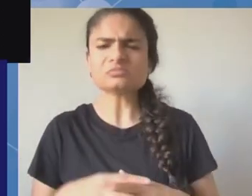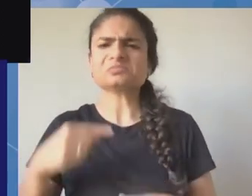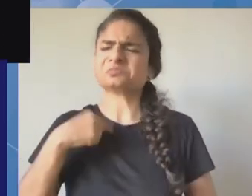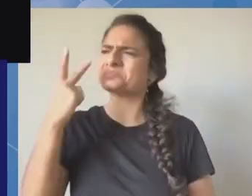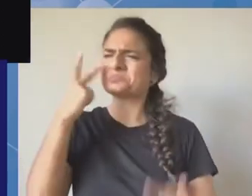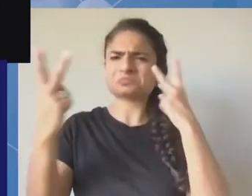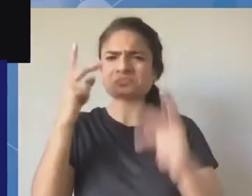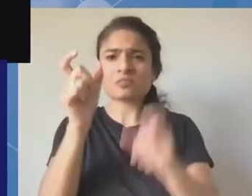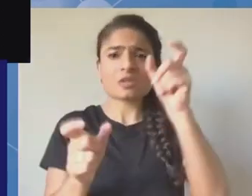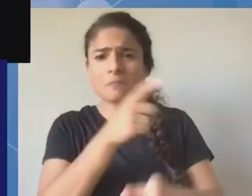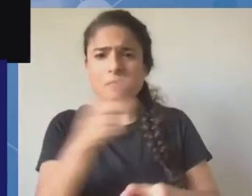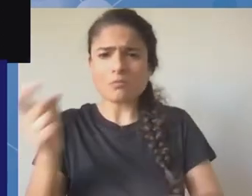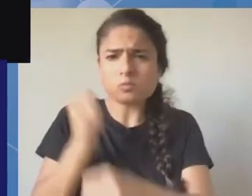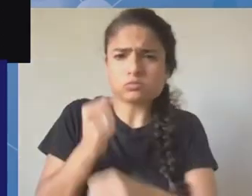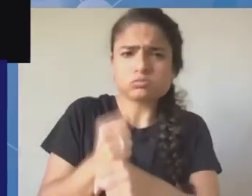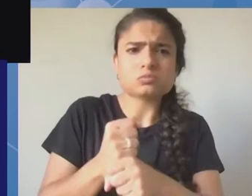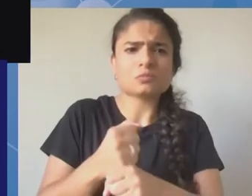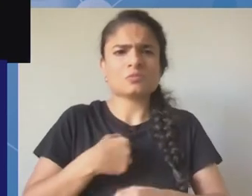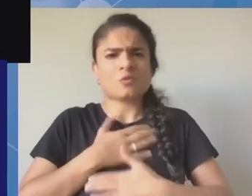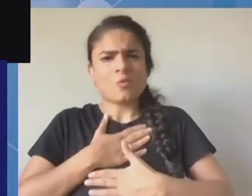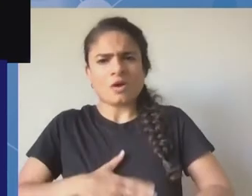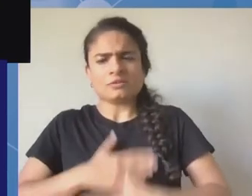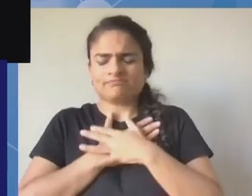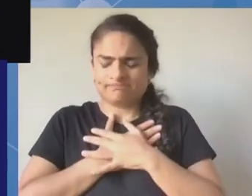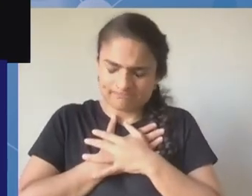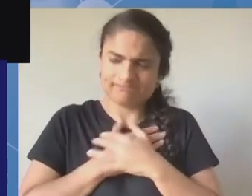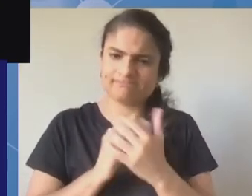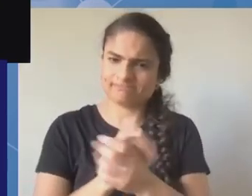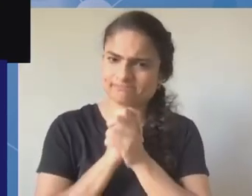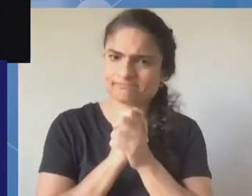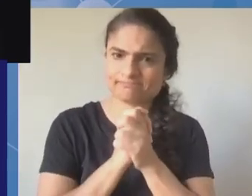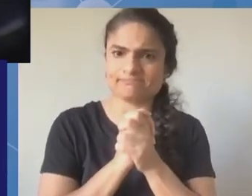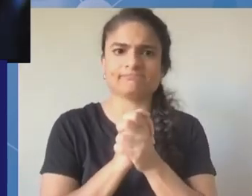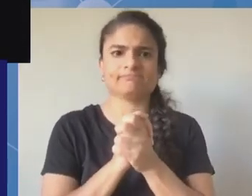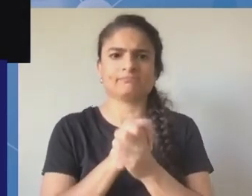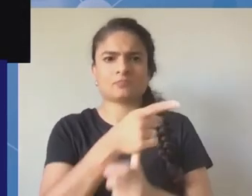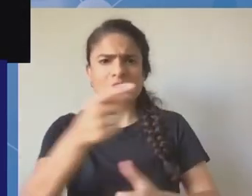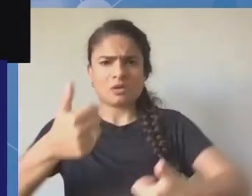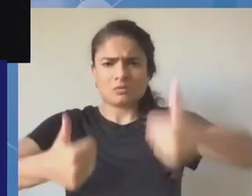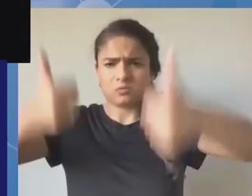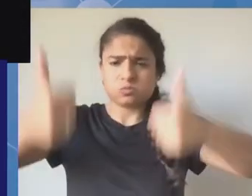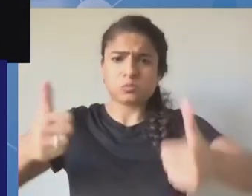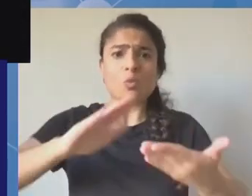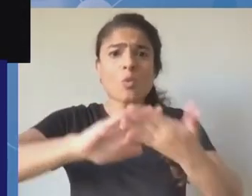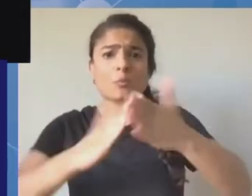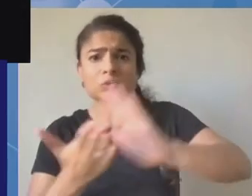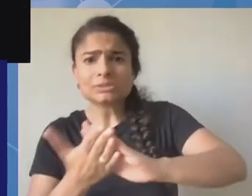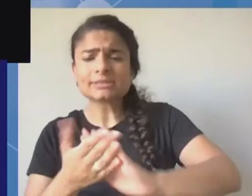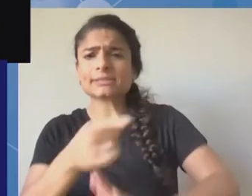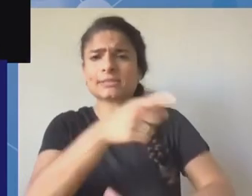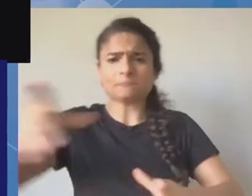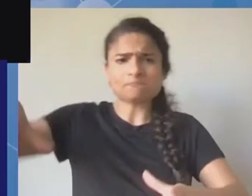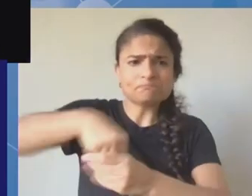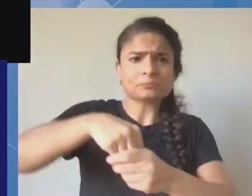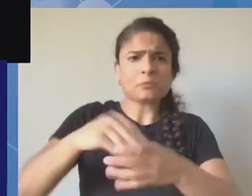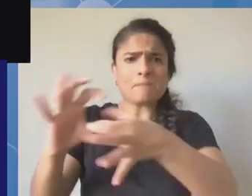和我的赞赏，所有的这些和我们一起连线的这些不同地方，